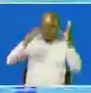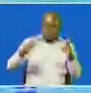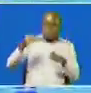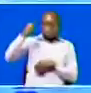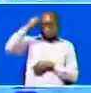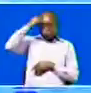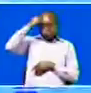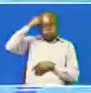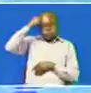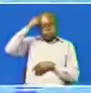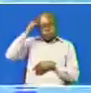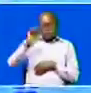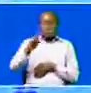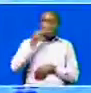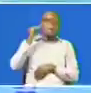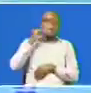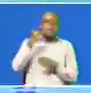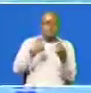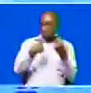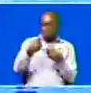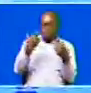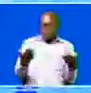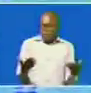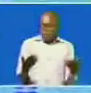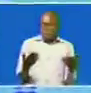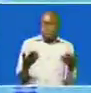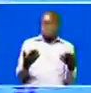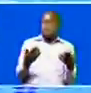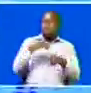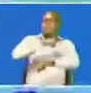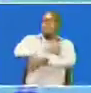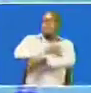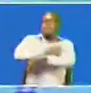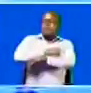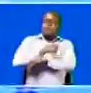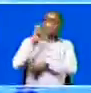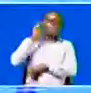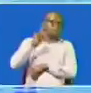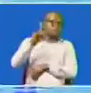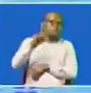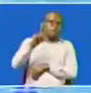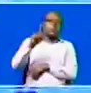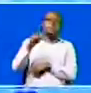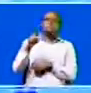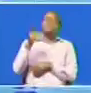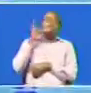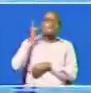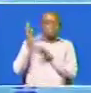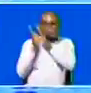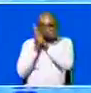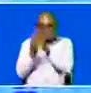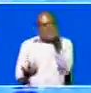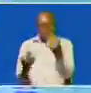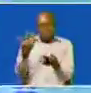nyumbani mwao. Akizungumza katika ziara yake katika shule ya kitaifa ya Kisii ambapo bweni moja liliteketezwa na wanafunzi,